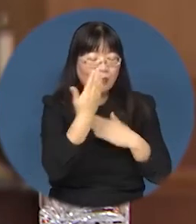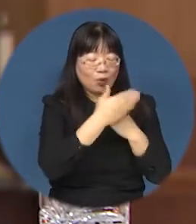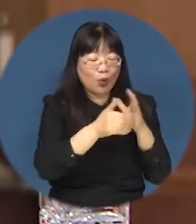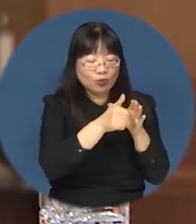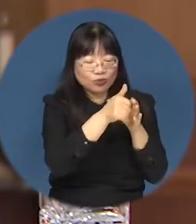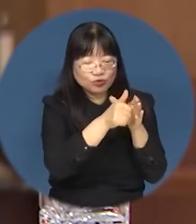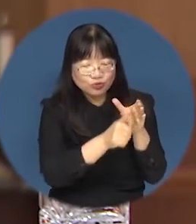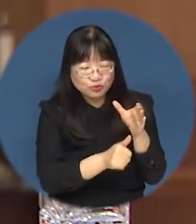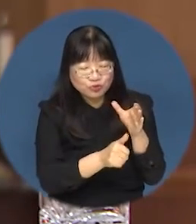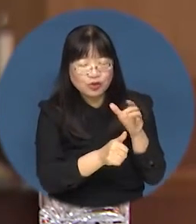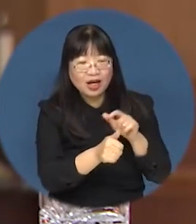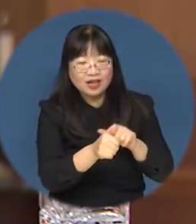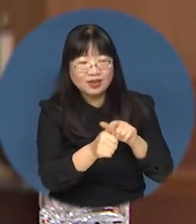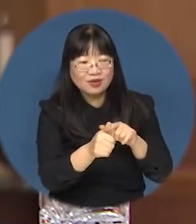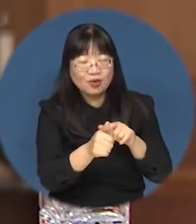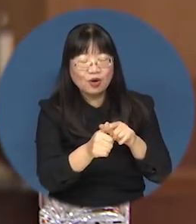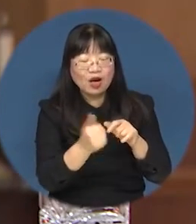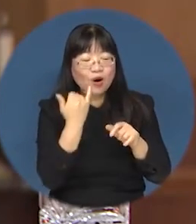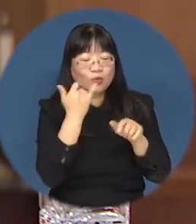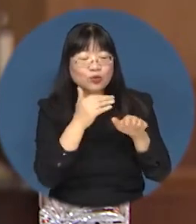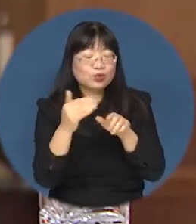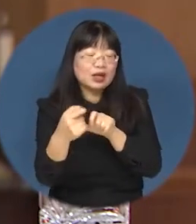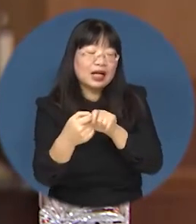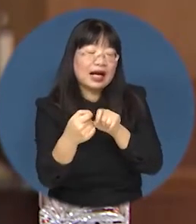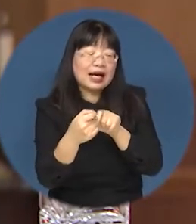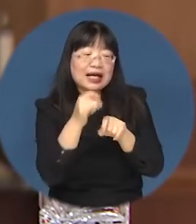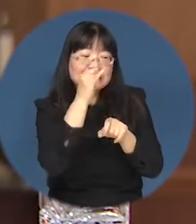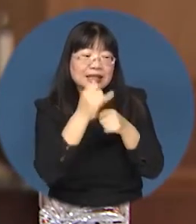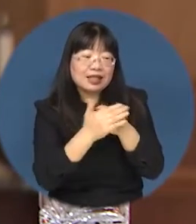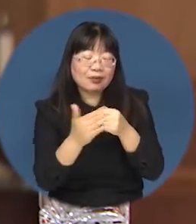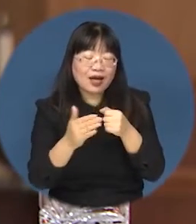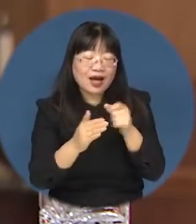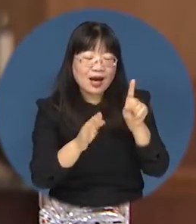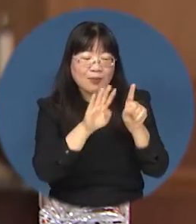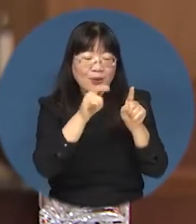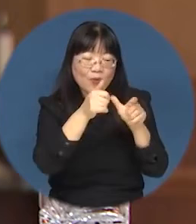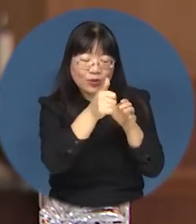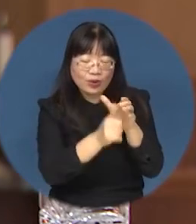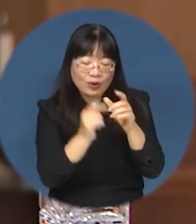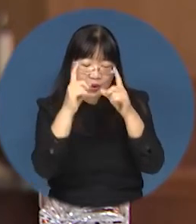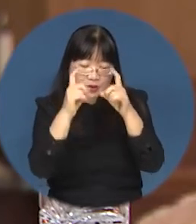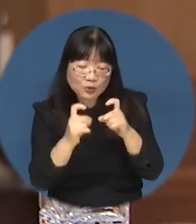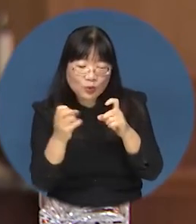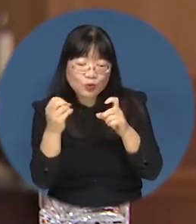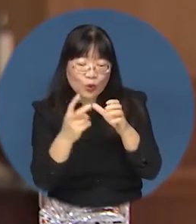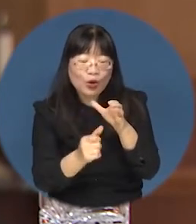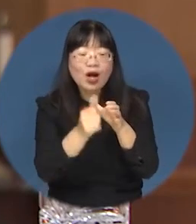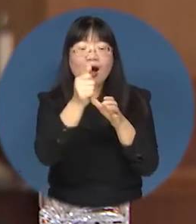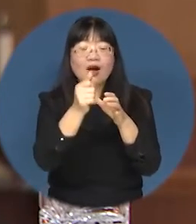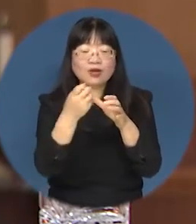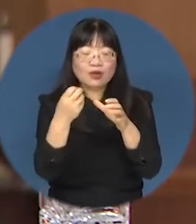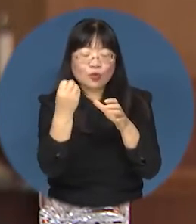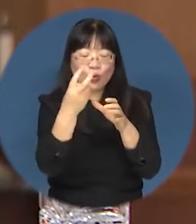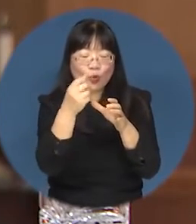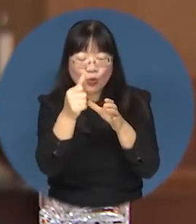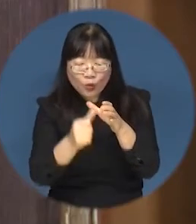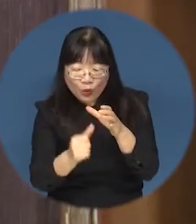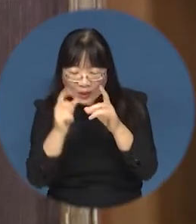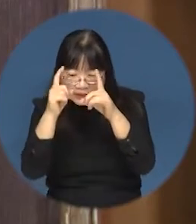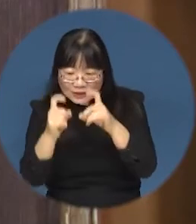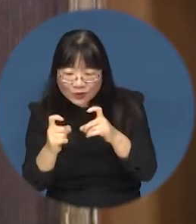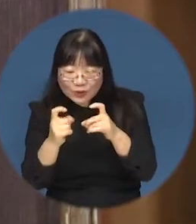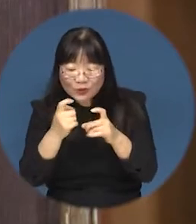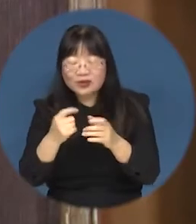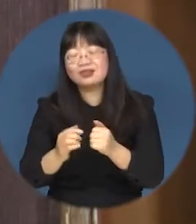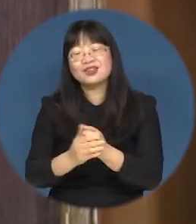그렇죠. 예. 아, 표면에 가까이 있어서 한번 들어가서 찍고 나왔다가 다시 들어가서 찍고 이럴 수 있다는 거죠. 예.